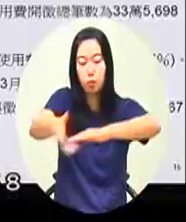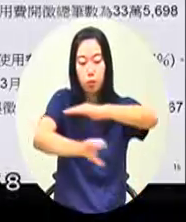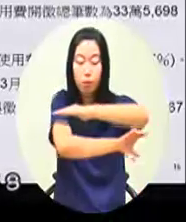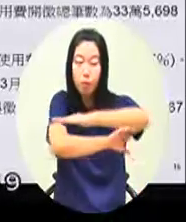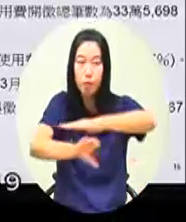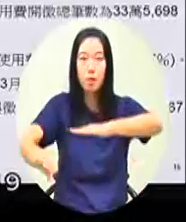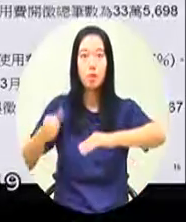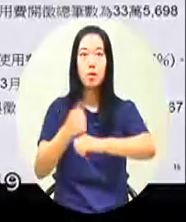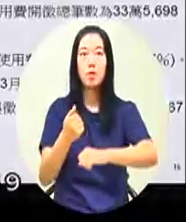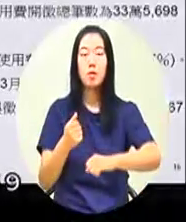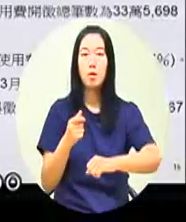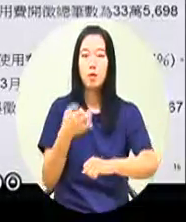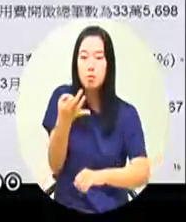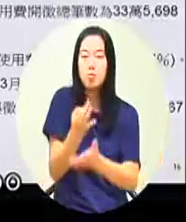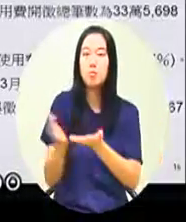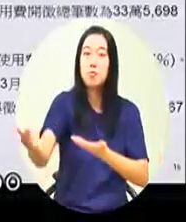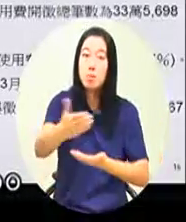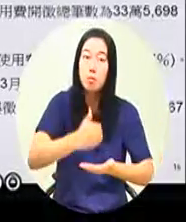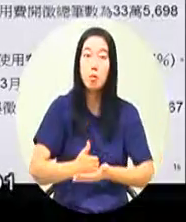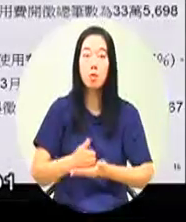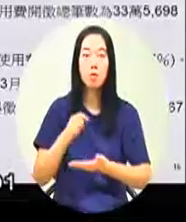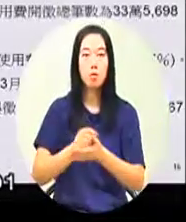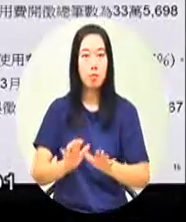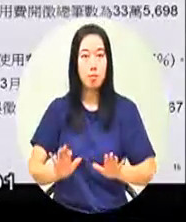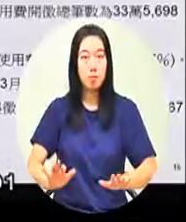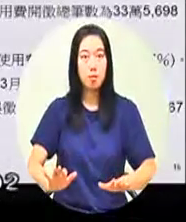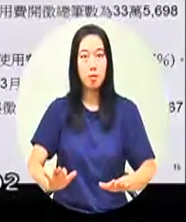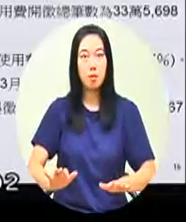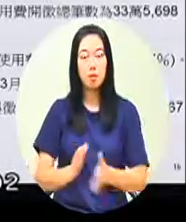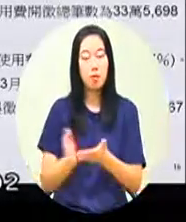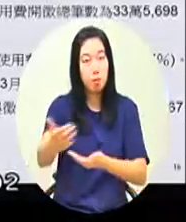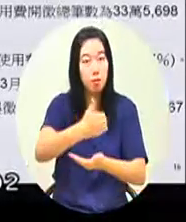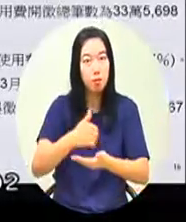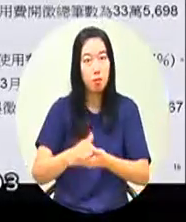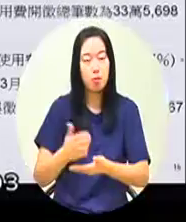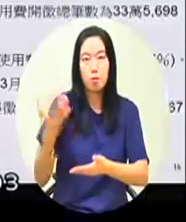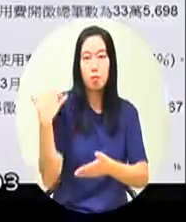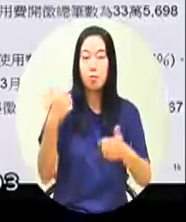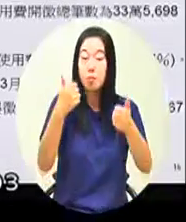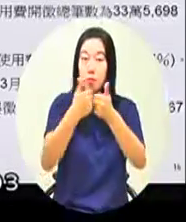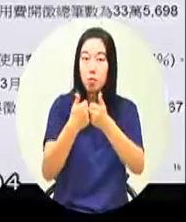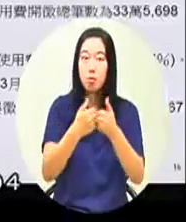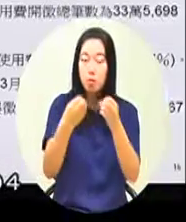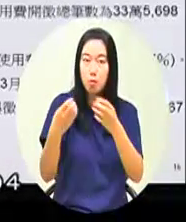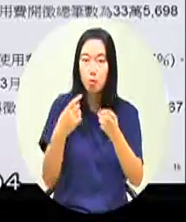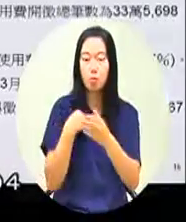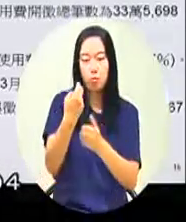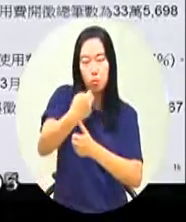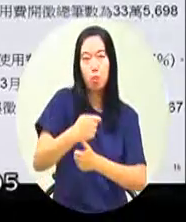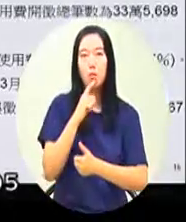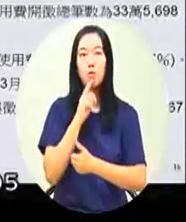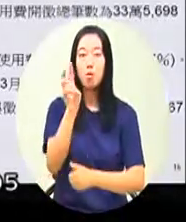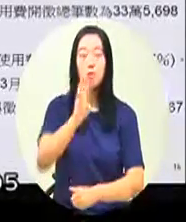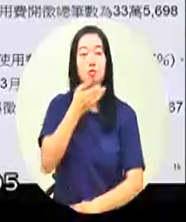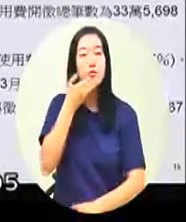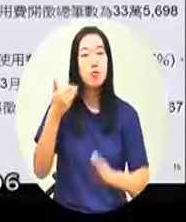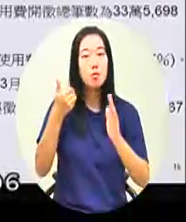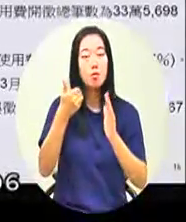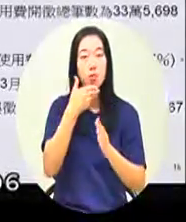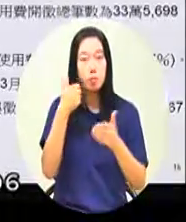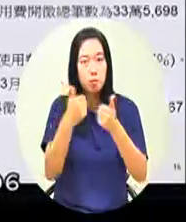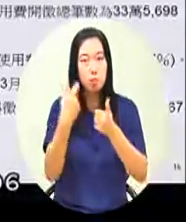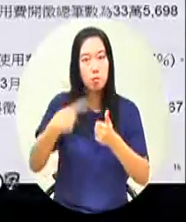那个征收使用费的部分，在目前物征的部分，上次议会有要求我们水利局这边要详细的清